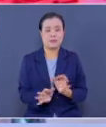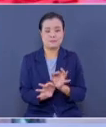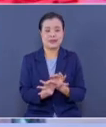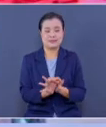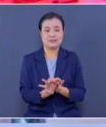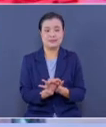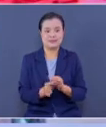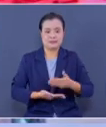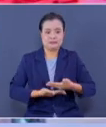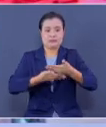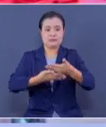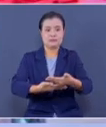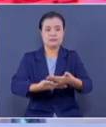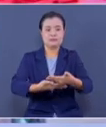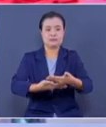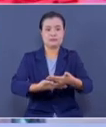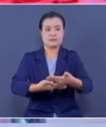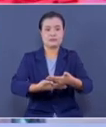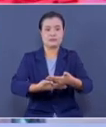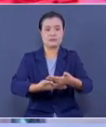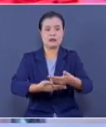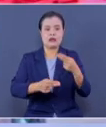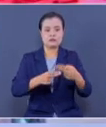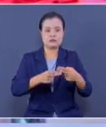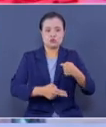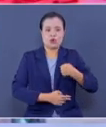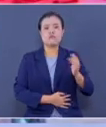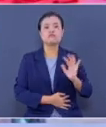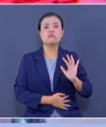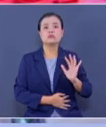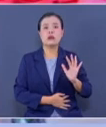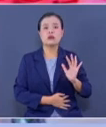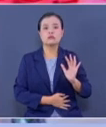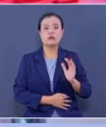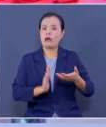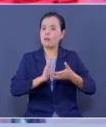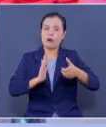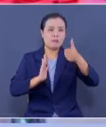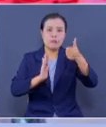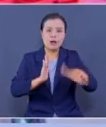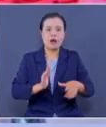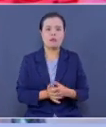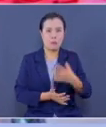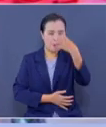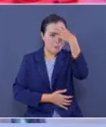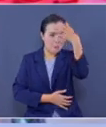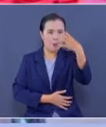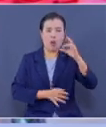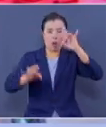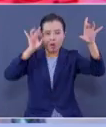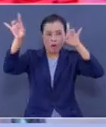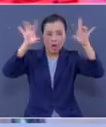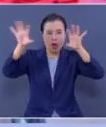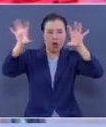ที่เขาจะนำไปเบิกเนี่ยมันไม่ใช่บัญชีชื่อเขาครับเบิกไม่ได้ไม่พอใจคุมคลั่ง